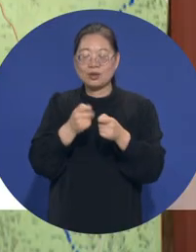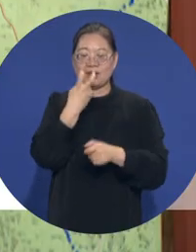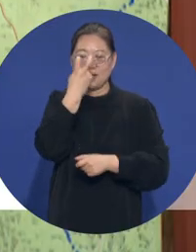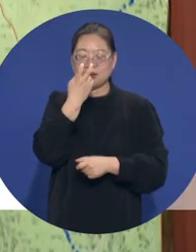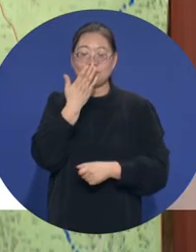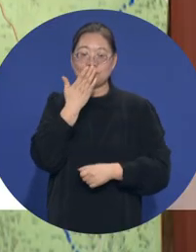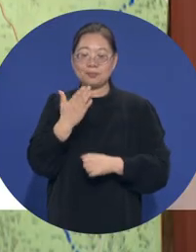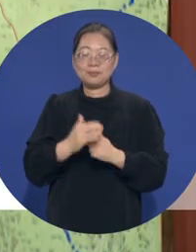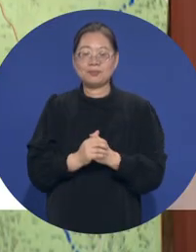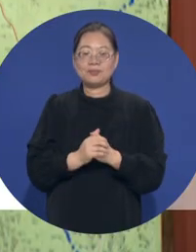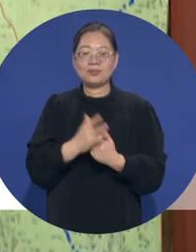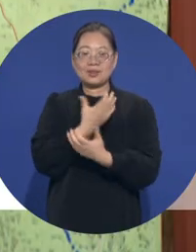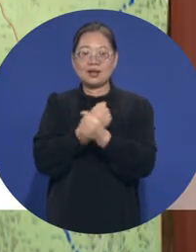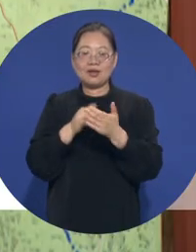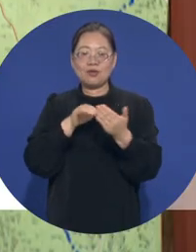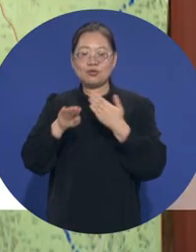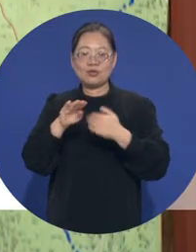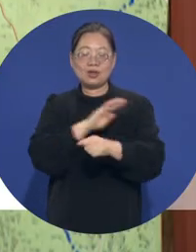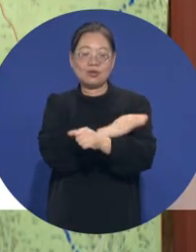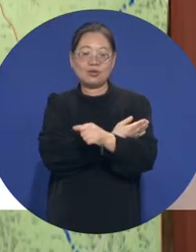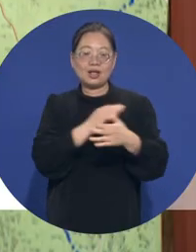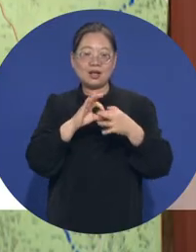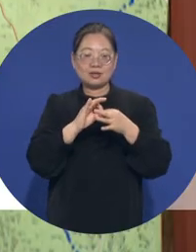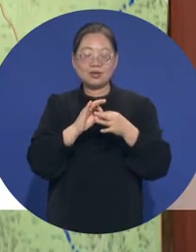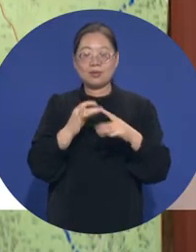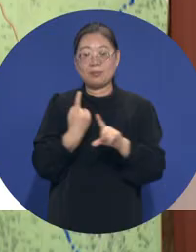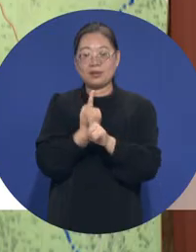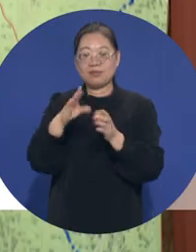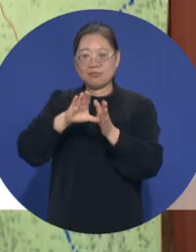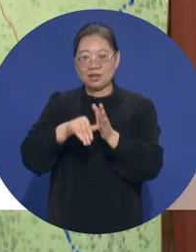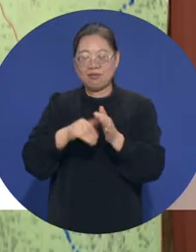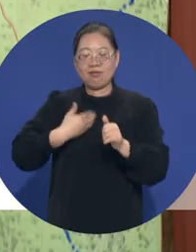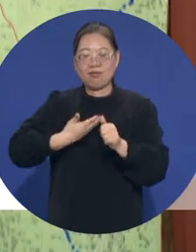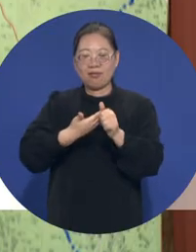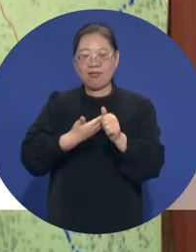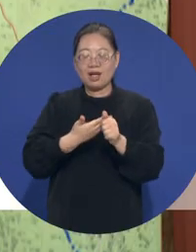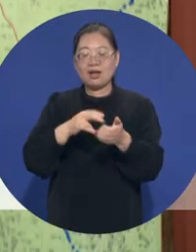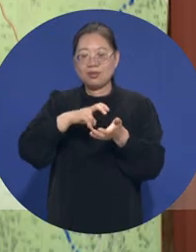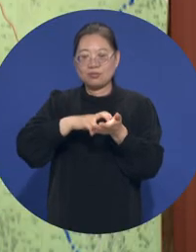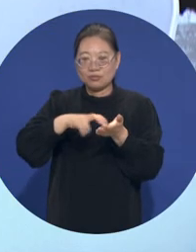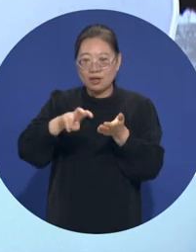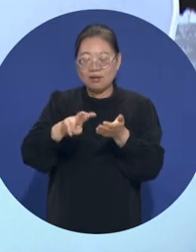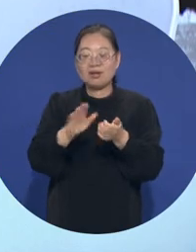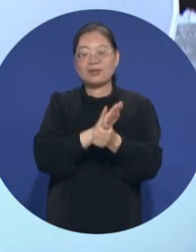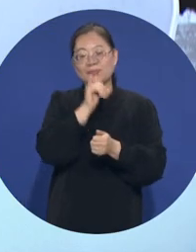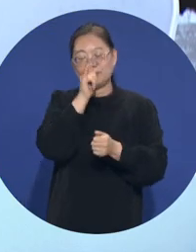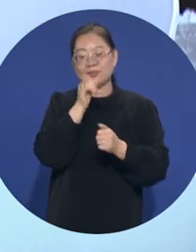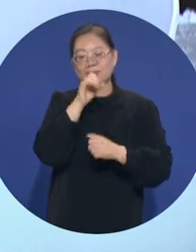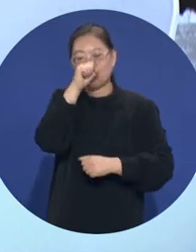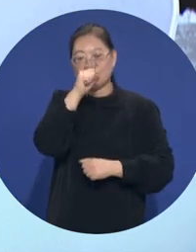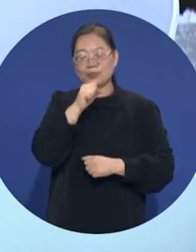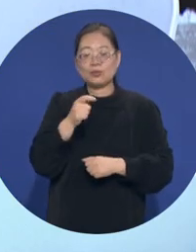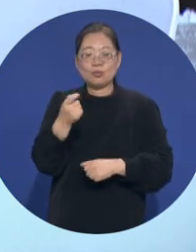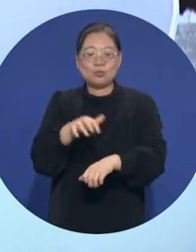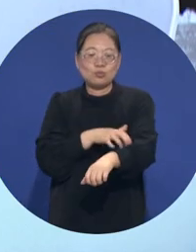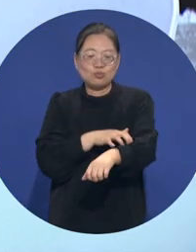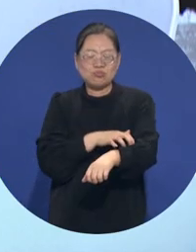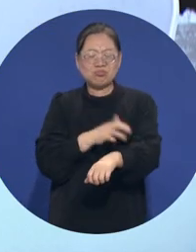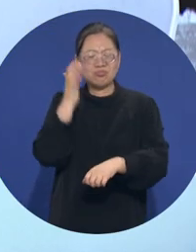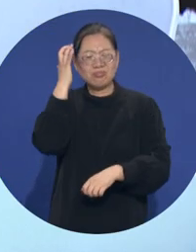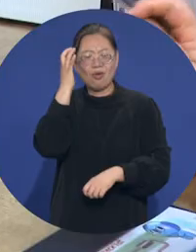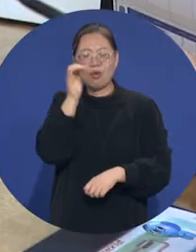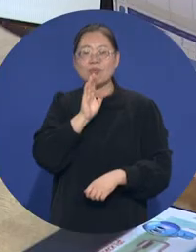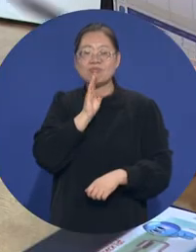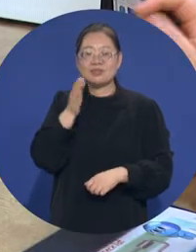있었고, 그리고 계약 후 권리관계 변동이 있었을 때 알림 서비스가 있다는 것도. 조금 불편하고 번거로울